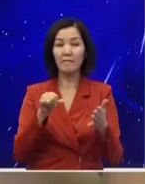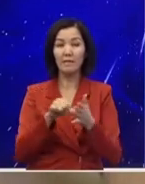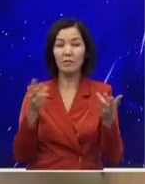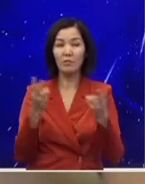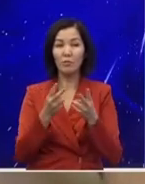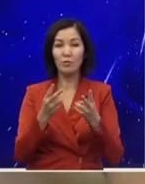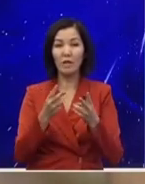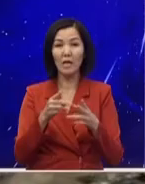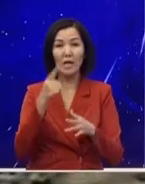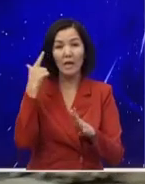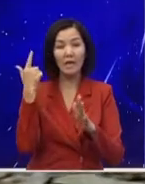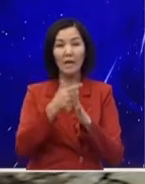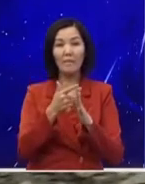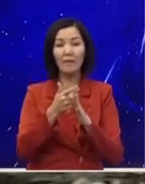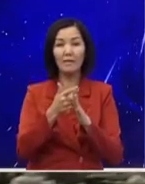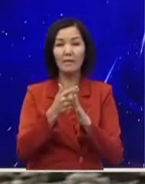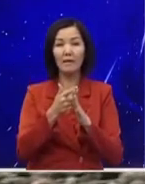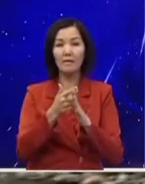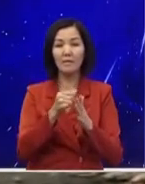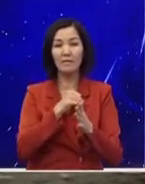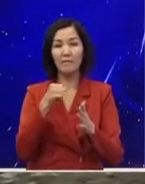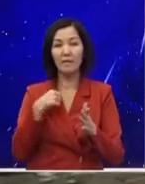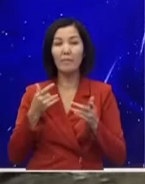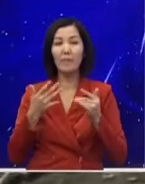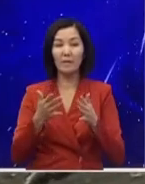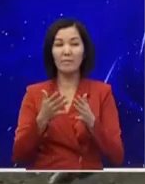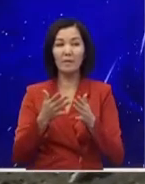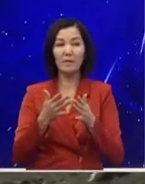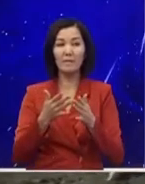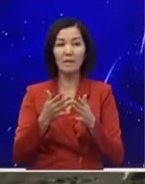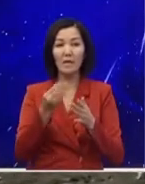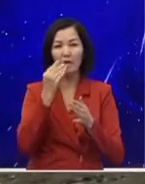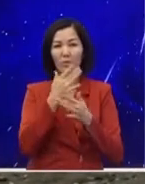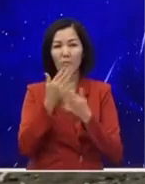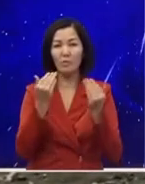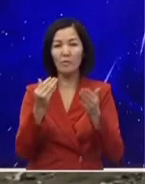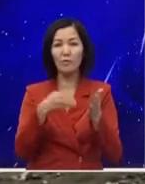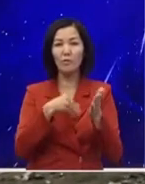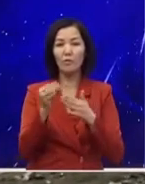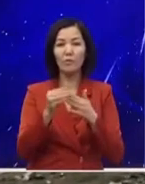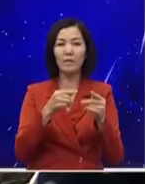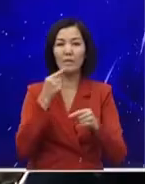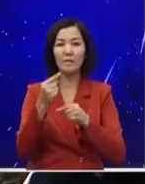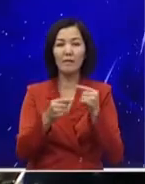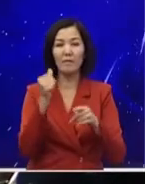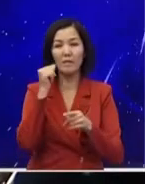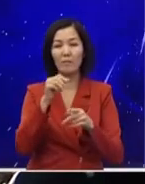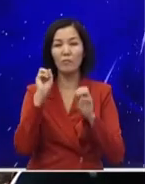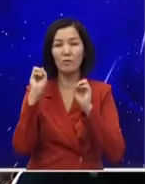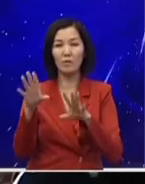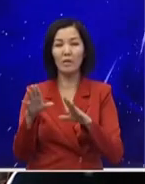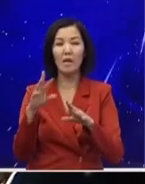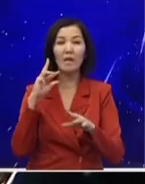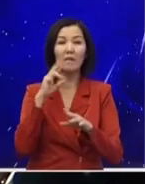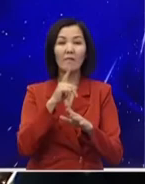считает, что нужно грамотно подходить к формированию своей потребительской корзины. Ведь все продукты, купленные сегодня, завтра будут лежать на свалке и наносить вред